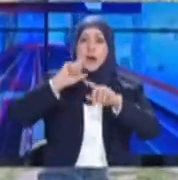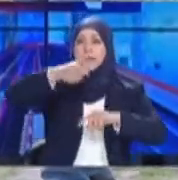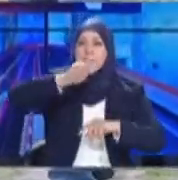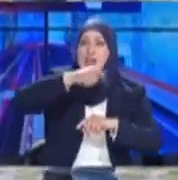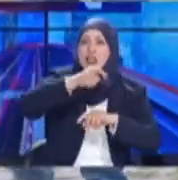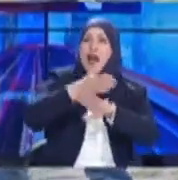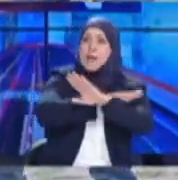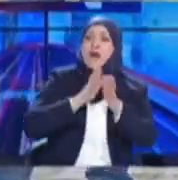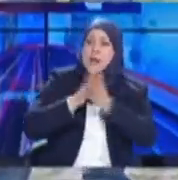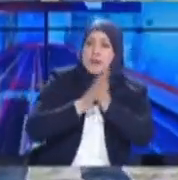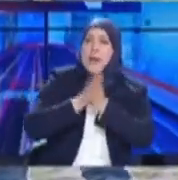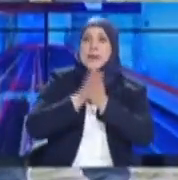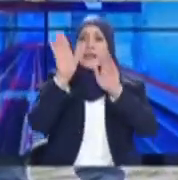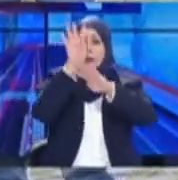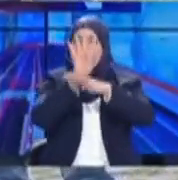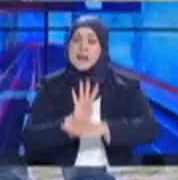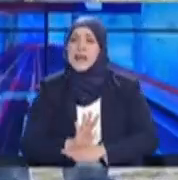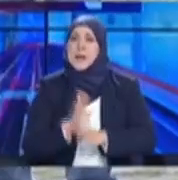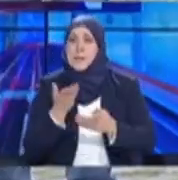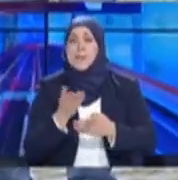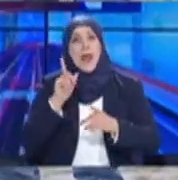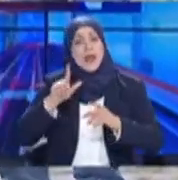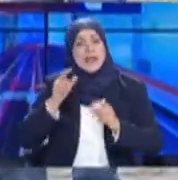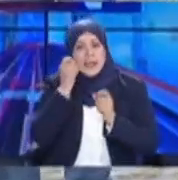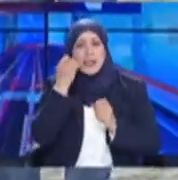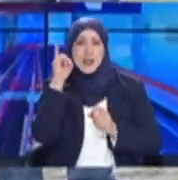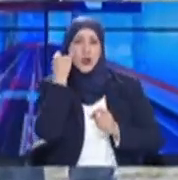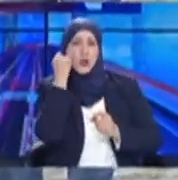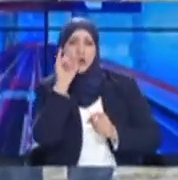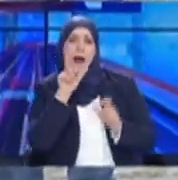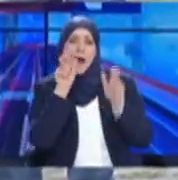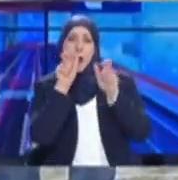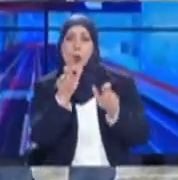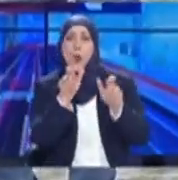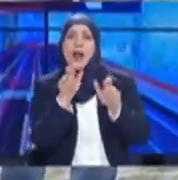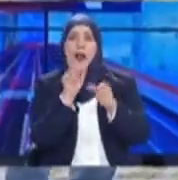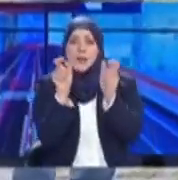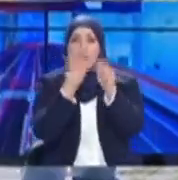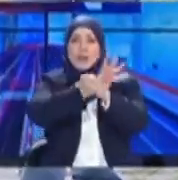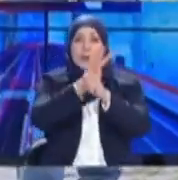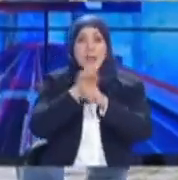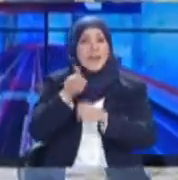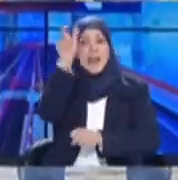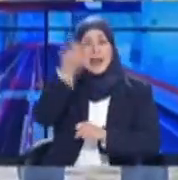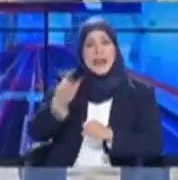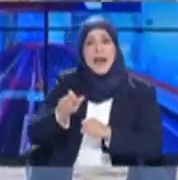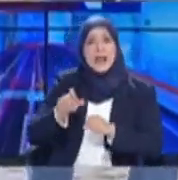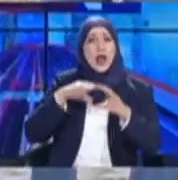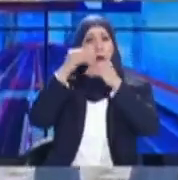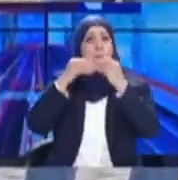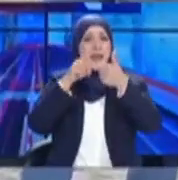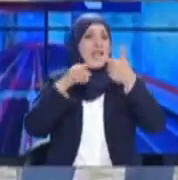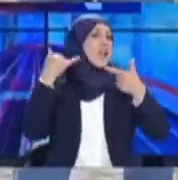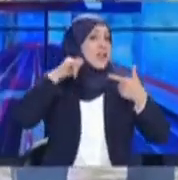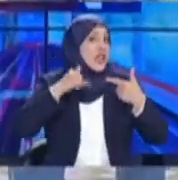منها اكتشاف اول اصابه او بالدور ال بيريز في ايطاليا ثم في الجزائر